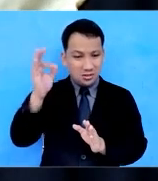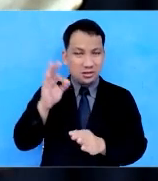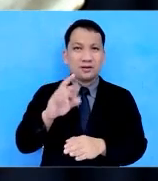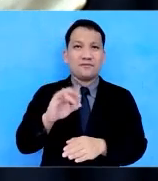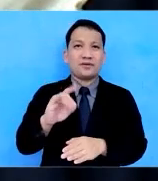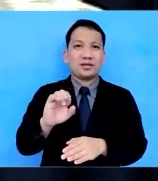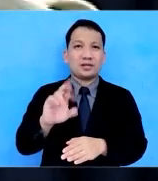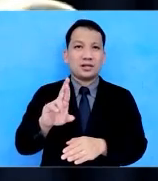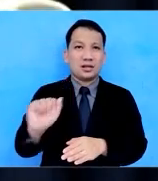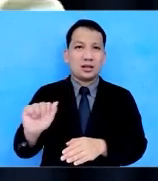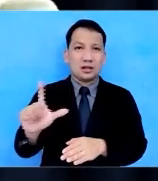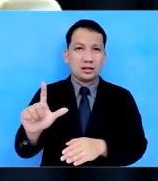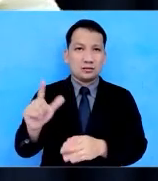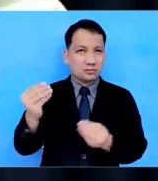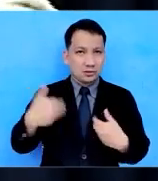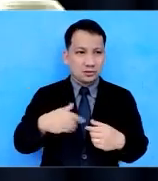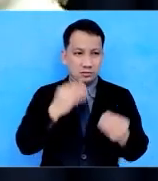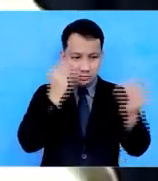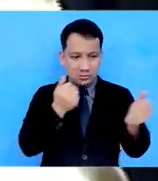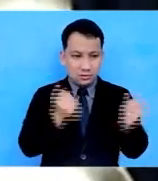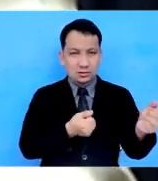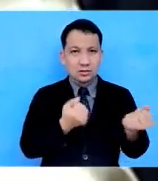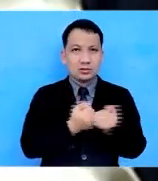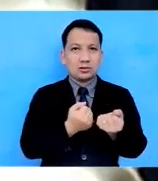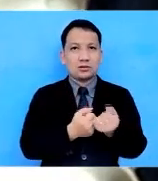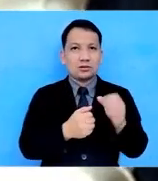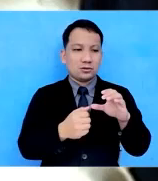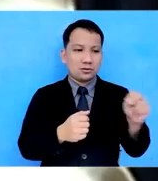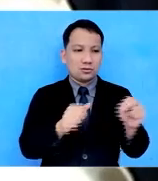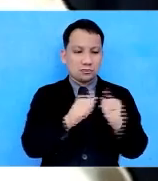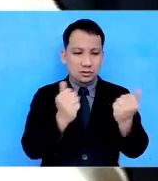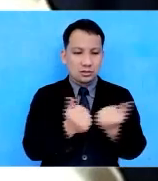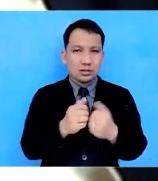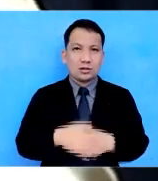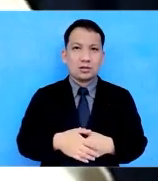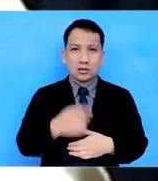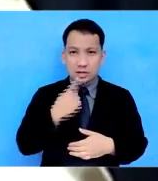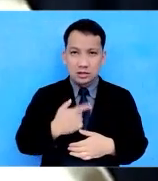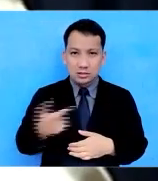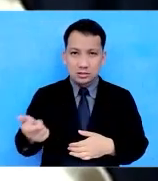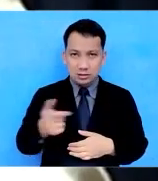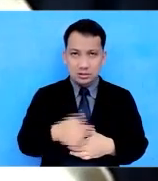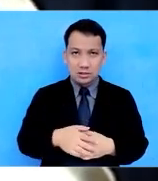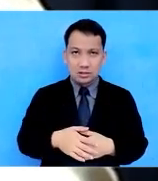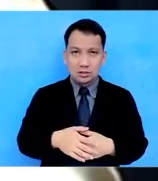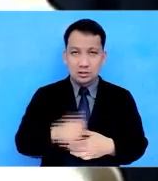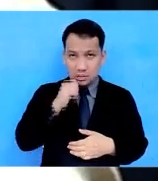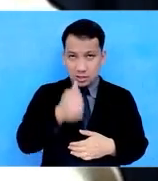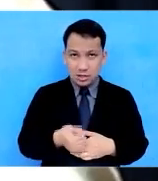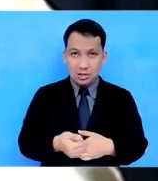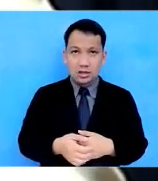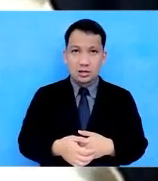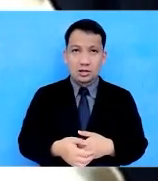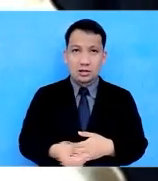magsasabi sa akin na hindi nila susuportahan ito. Pero kung sasabihin sa akin ng partido bukas na huwag